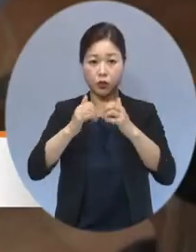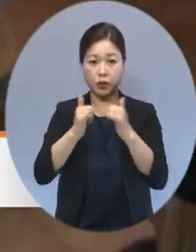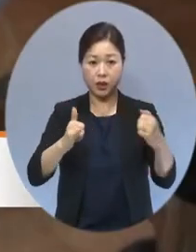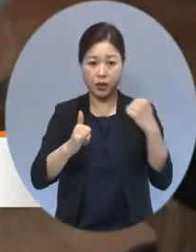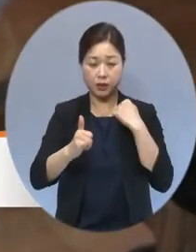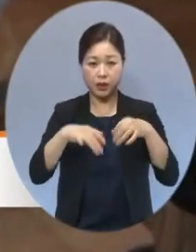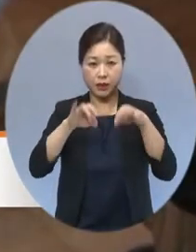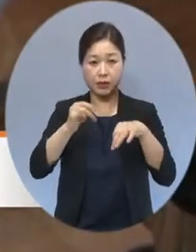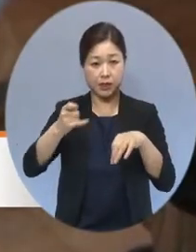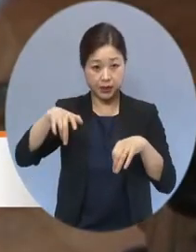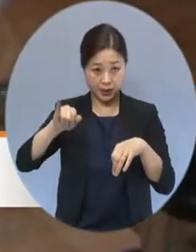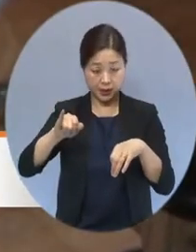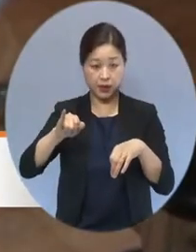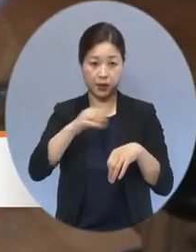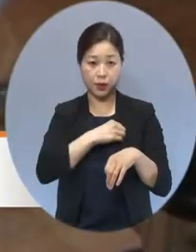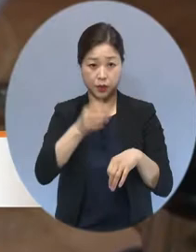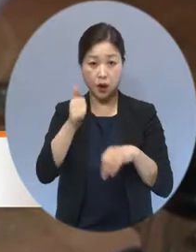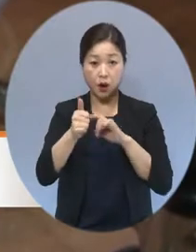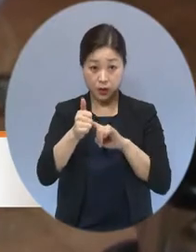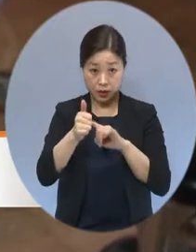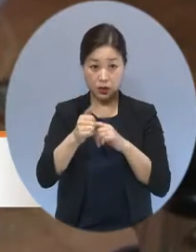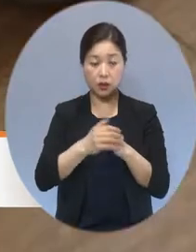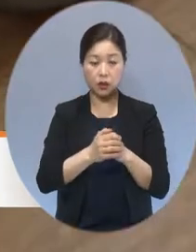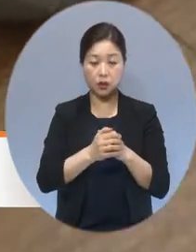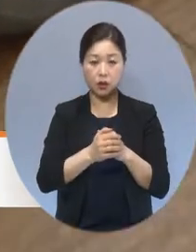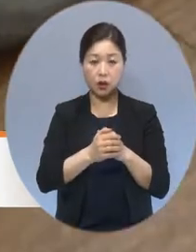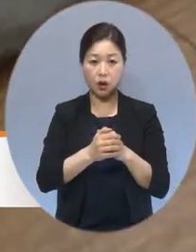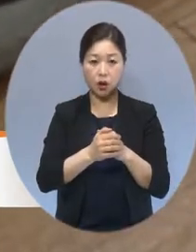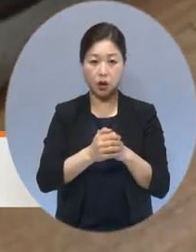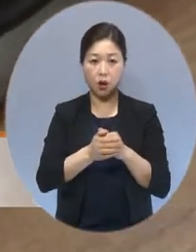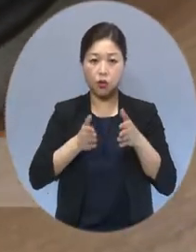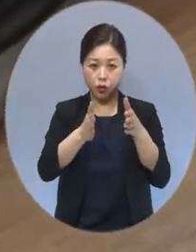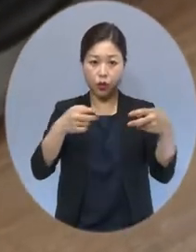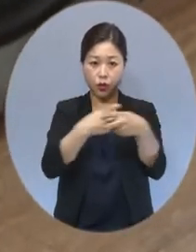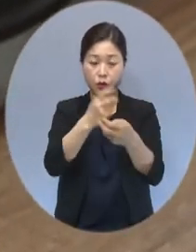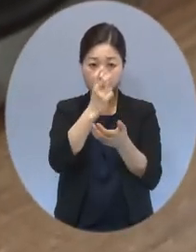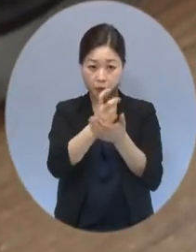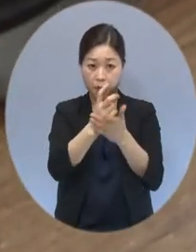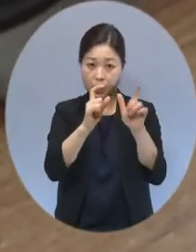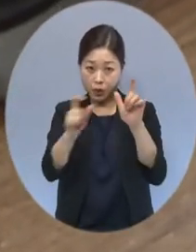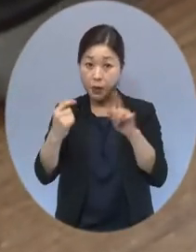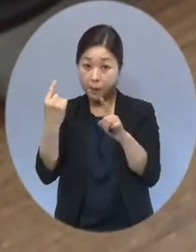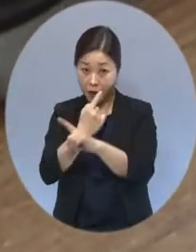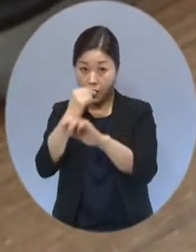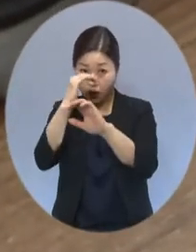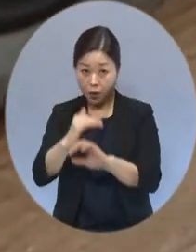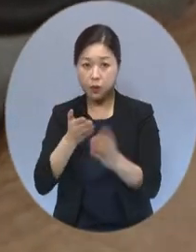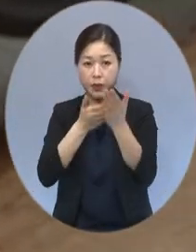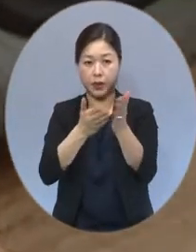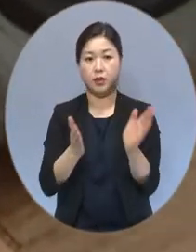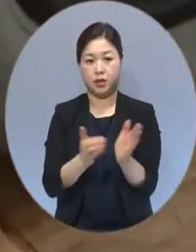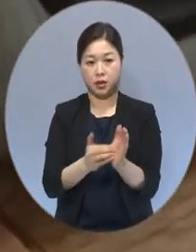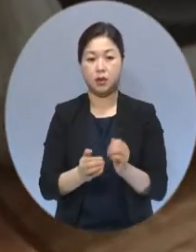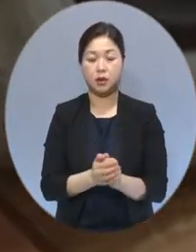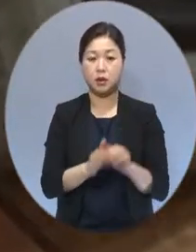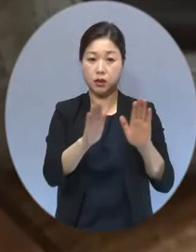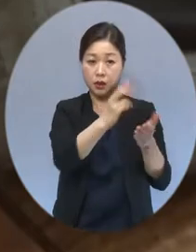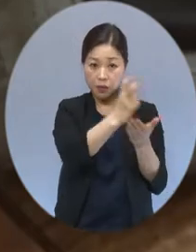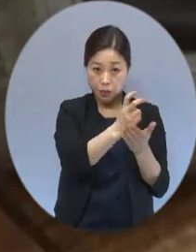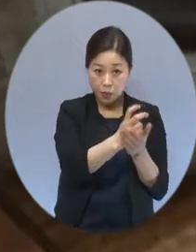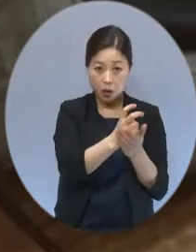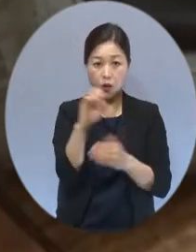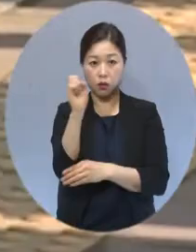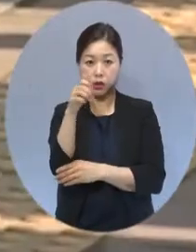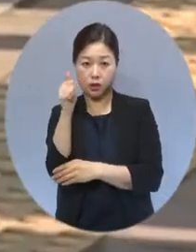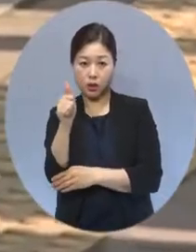이 같은 내용을 담은 도로교통법 일부 개정 법률안을 대표 발의했습니다. 현행법에서는 운전자가 5분을 초과하지